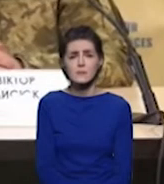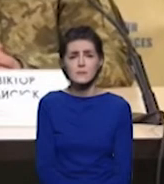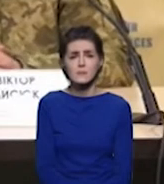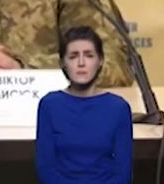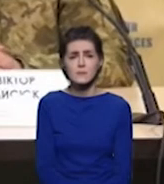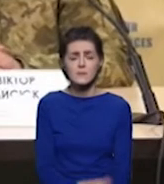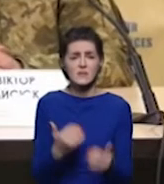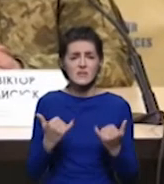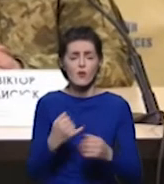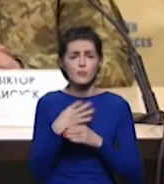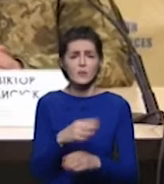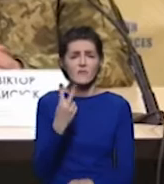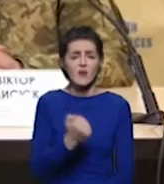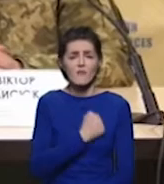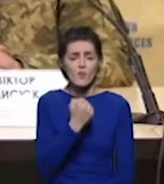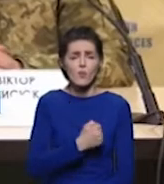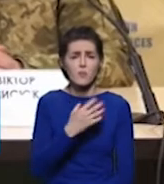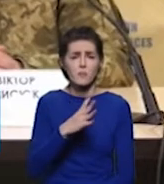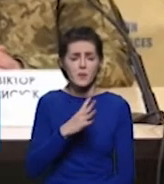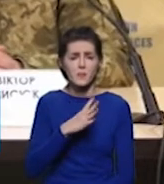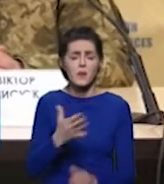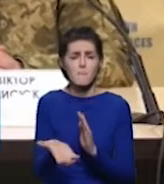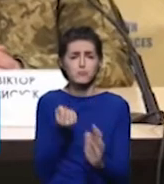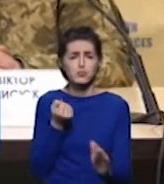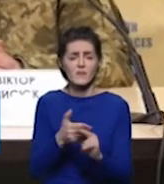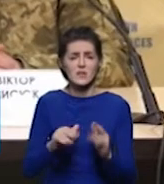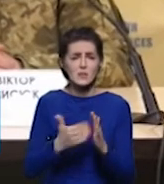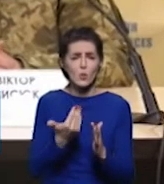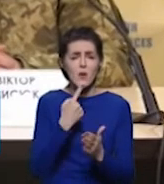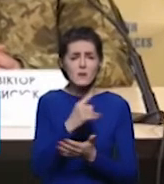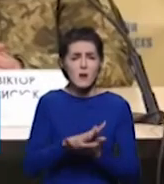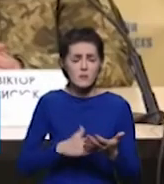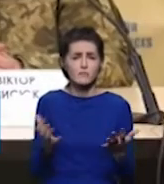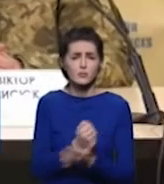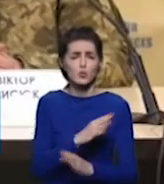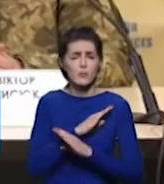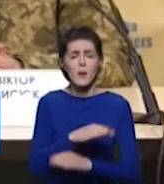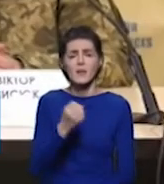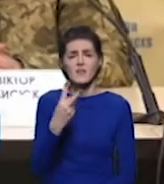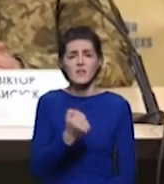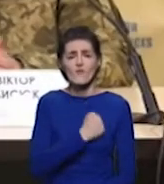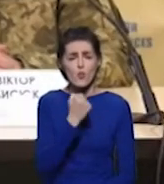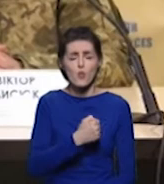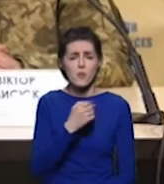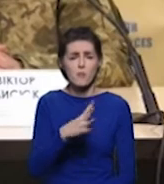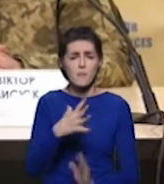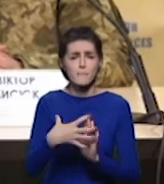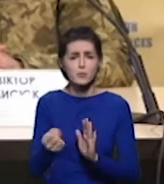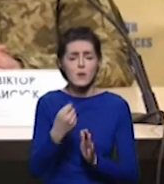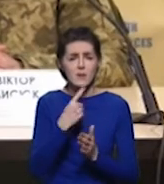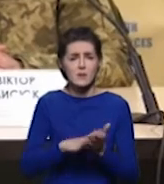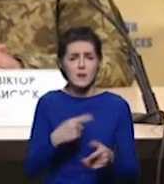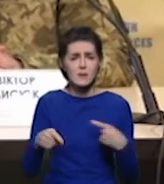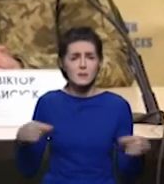На сідок обстрілів двоє українських військовослужбовців отримали осколкові поранення, несумісні з життям. 12 військовослужбовців отримали поранення